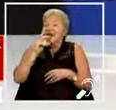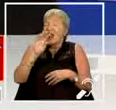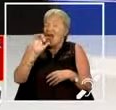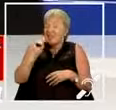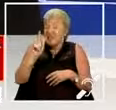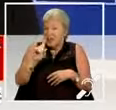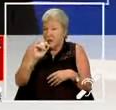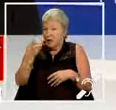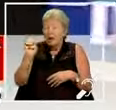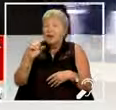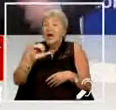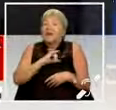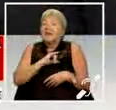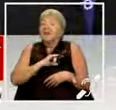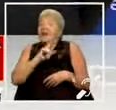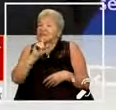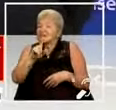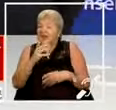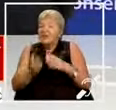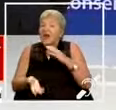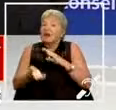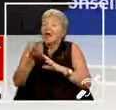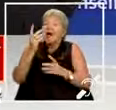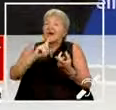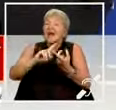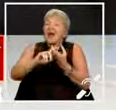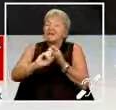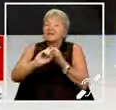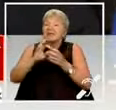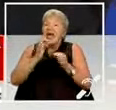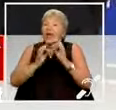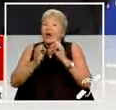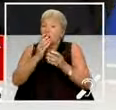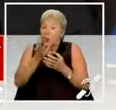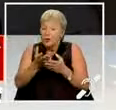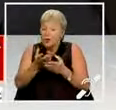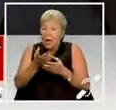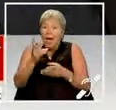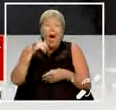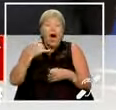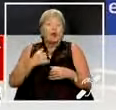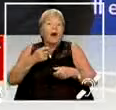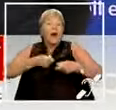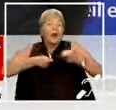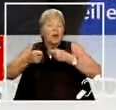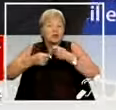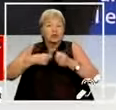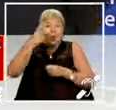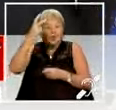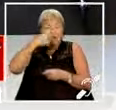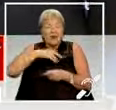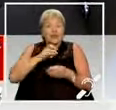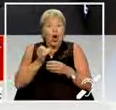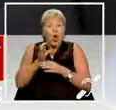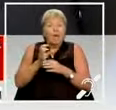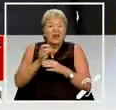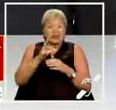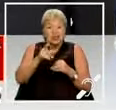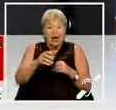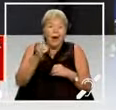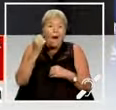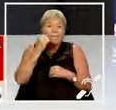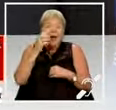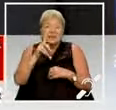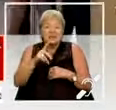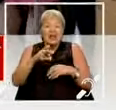degrabă interesate de relansarea relațiilor economice. Se negociază un tratat comercial între